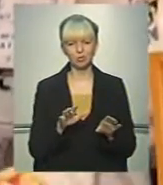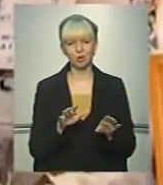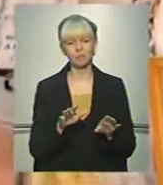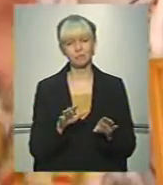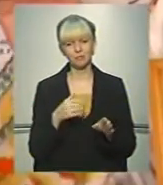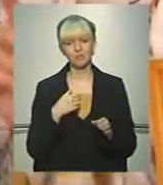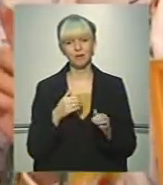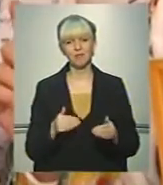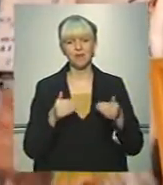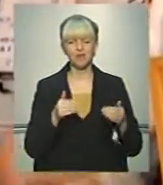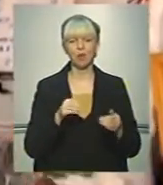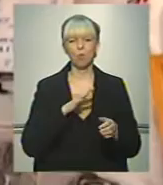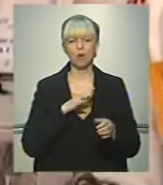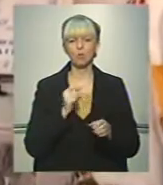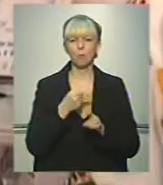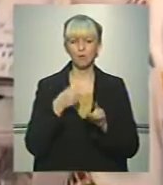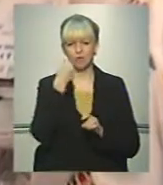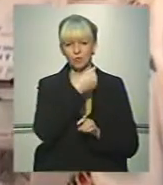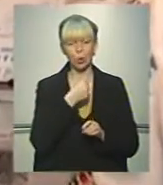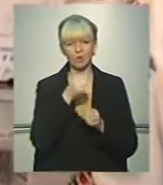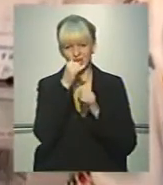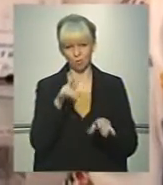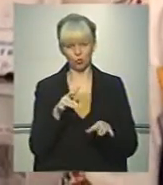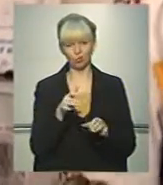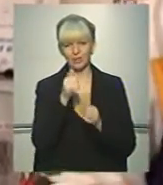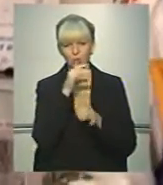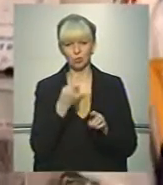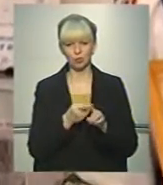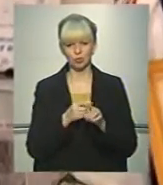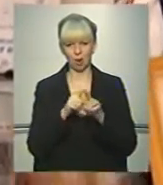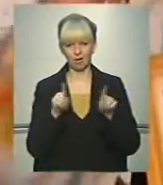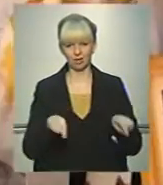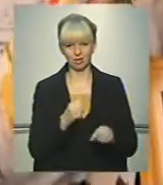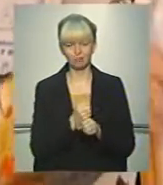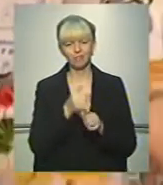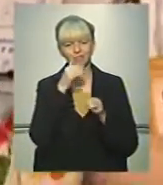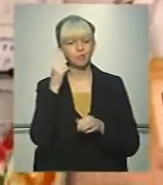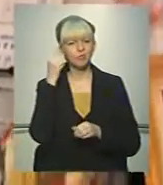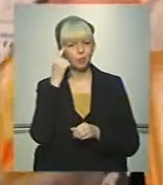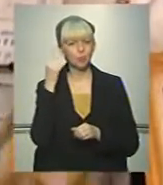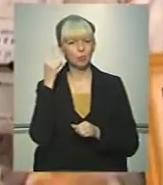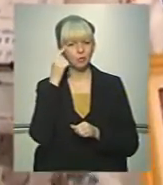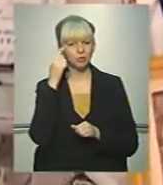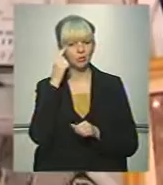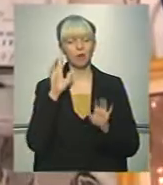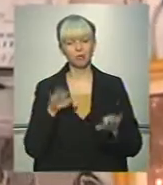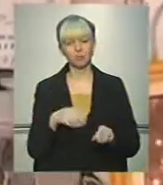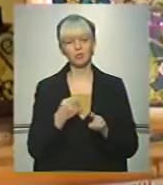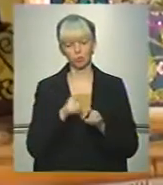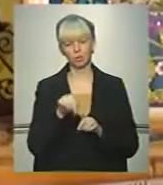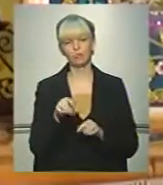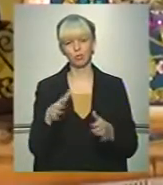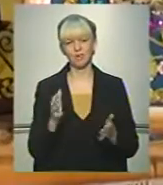Я відкладу, буває, що півроку не можу ту картину створити, не йде. Ну, не можу знайти. Думаю, думаю, потім каже, ось, це вже в тебе